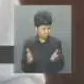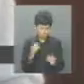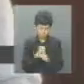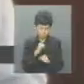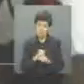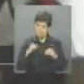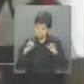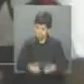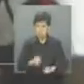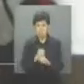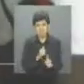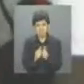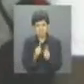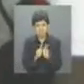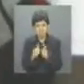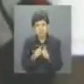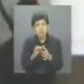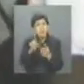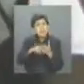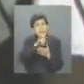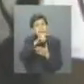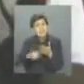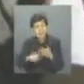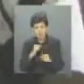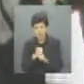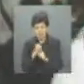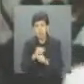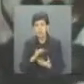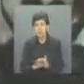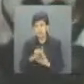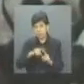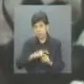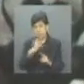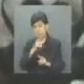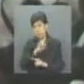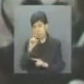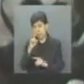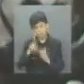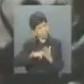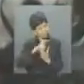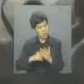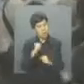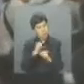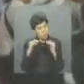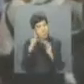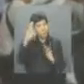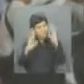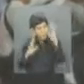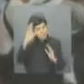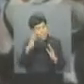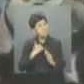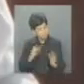สินใจลงแข่งขันเลือกตั้งซ่อมที่จะมีขึ้นในวันที่1เมษายนนี้ให้เป็นไปตามแนวทางประชาธิปไตยอย่างแท้จ